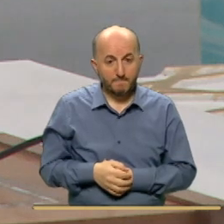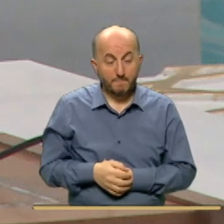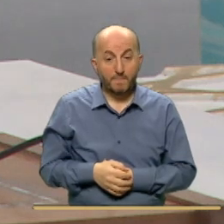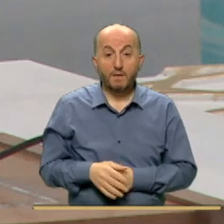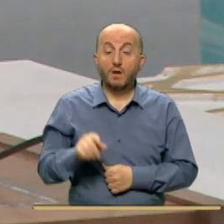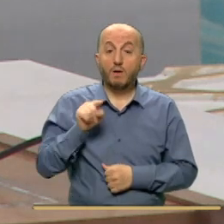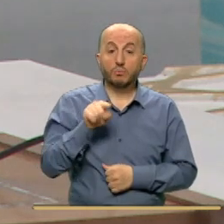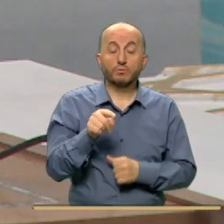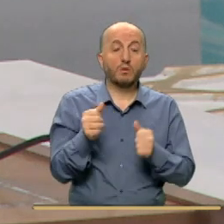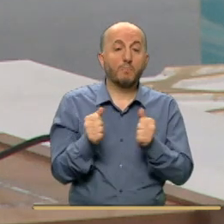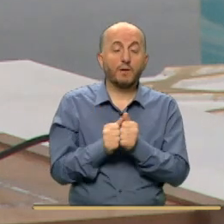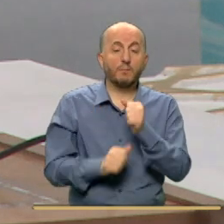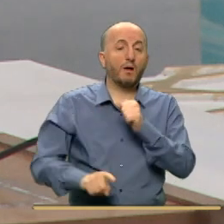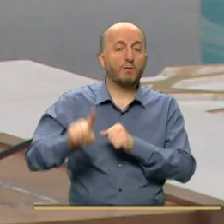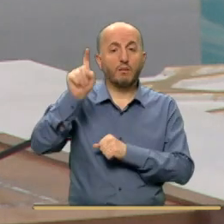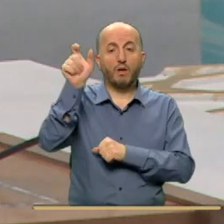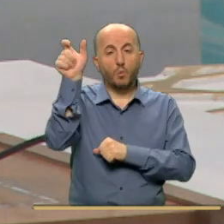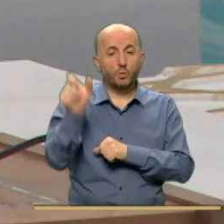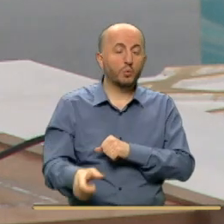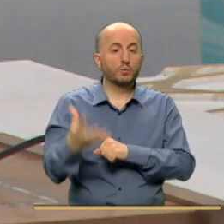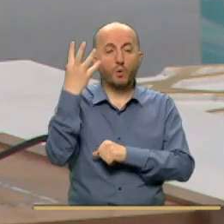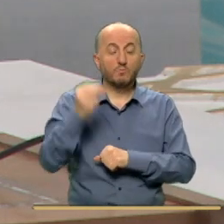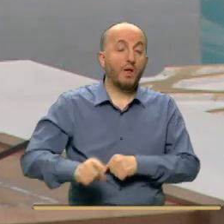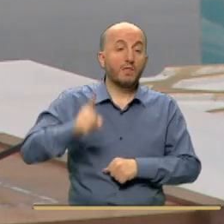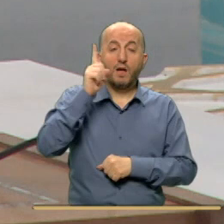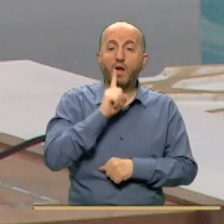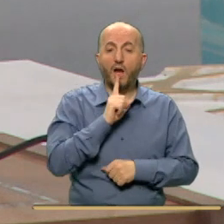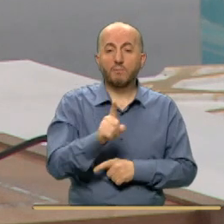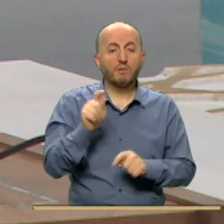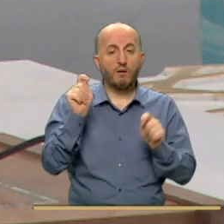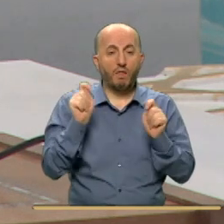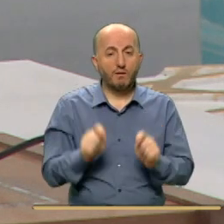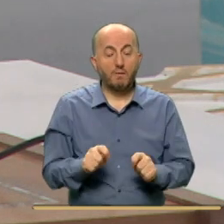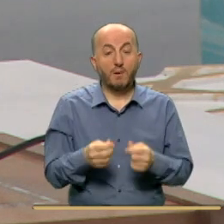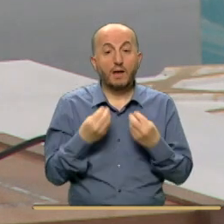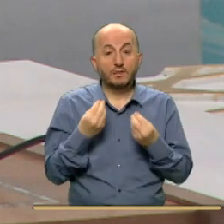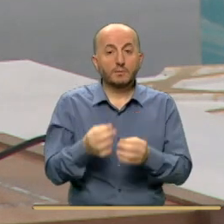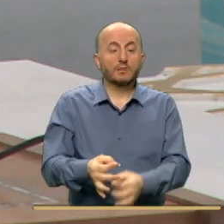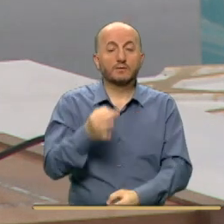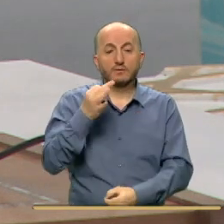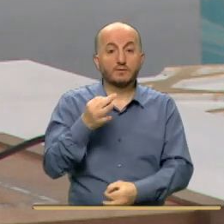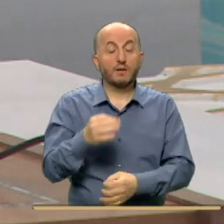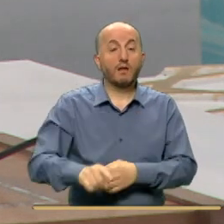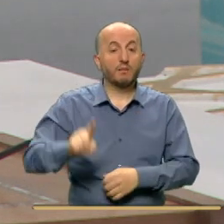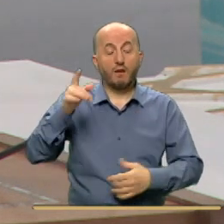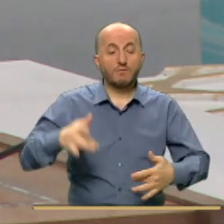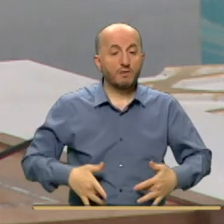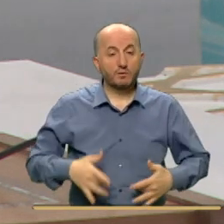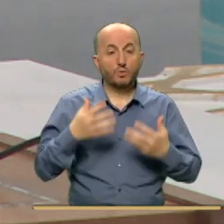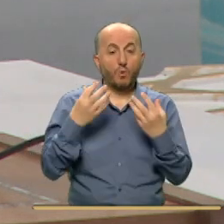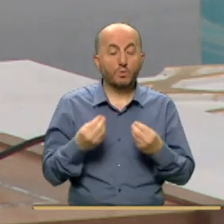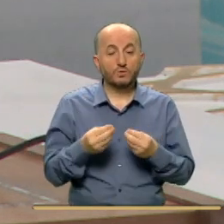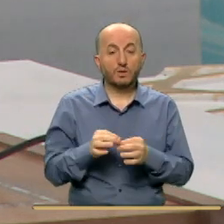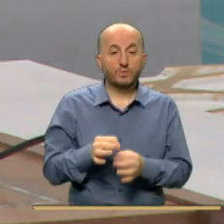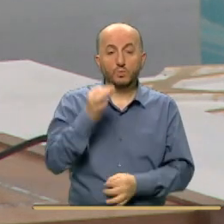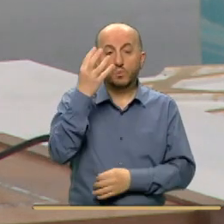Ama bunun yanında Allah'a kul olma, Allah'ın emirlerini yerine getirme, iyi bir insan, Allah'ın razı olacağı bir kul